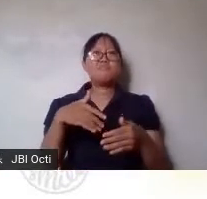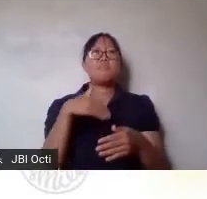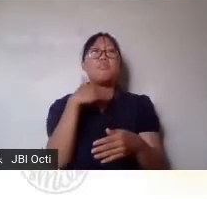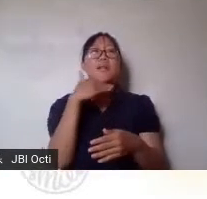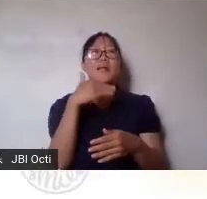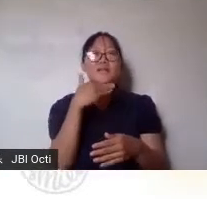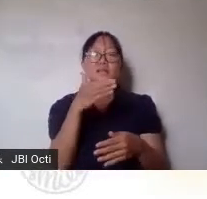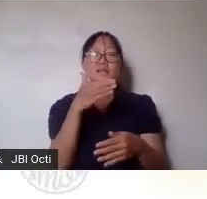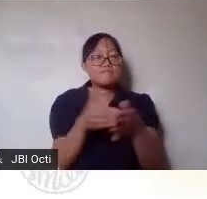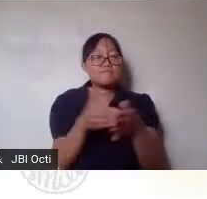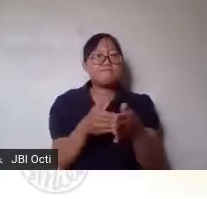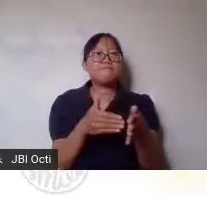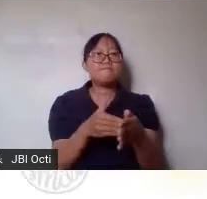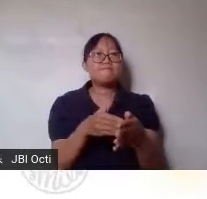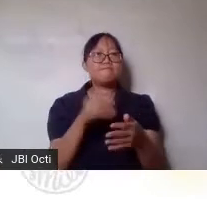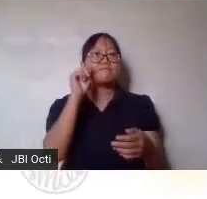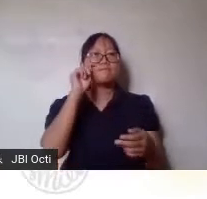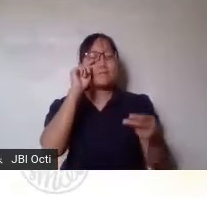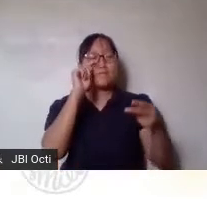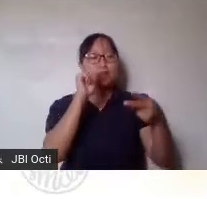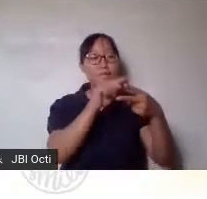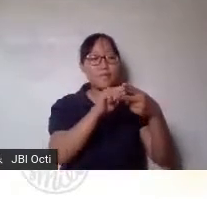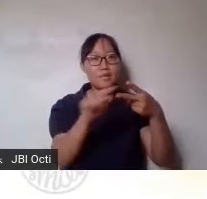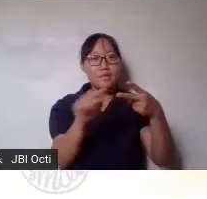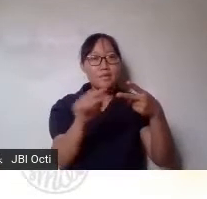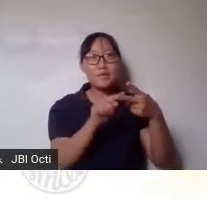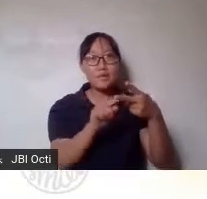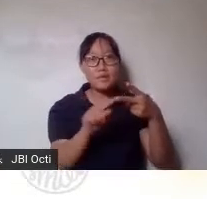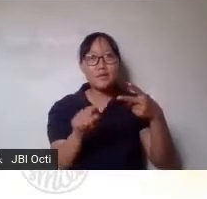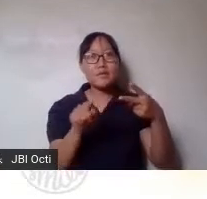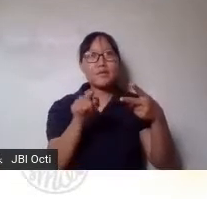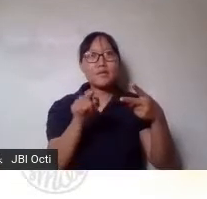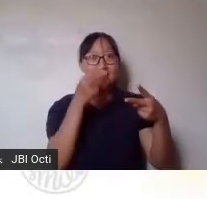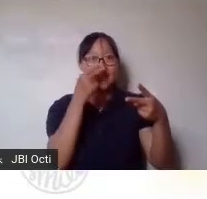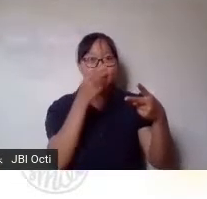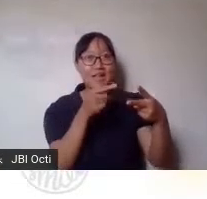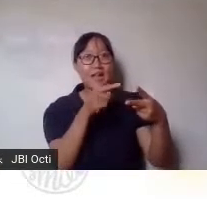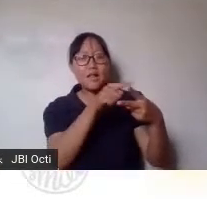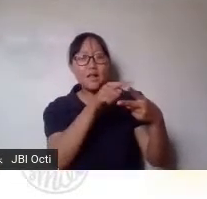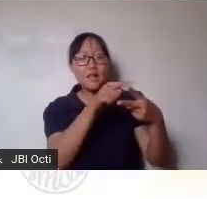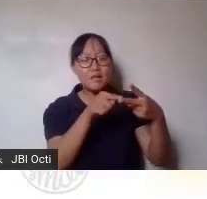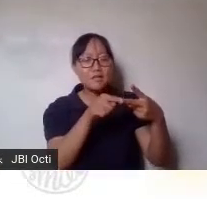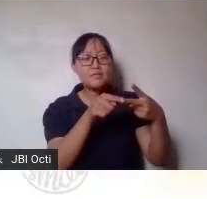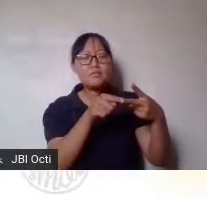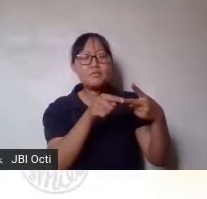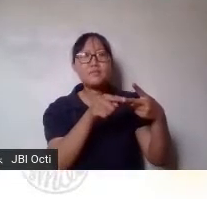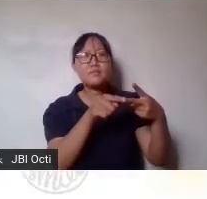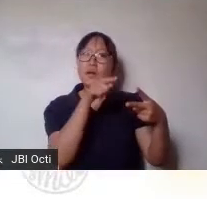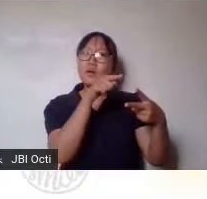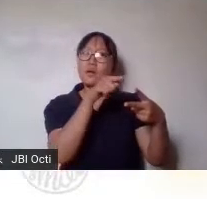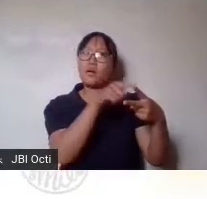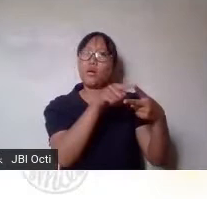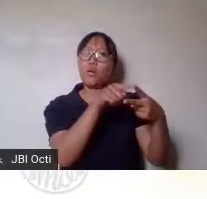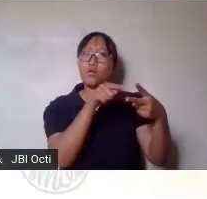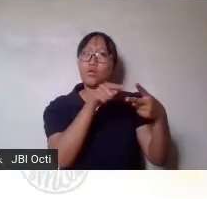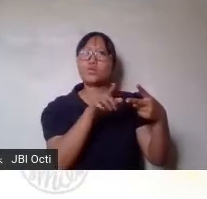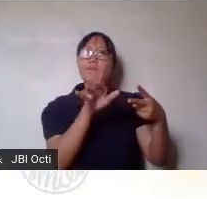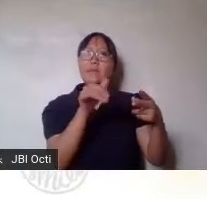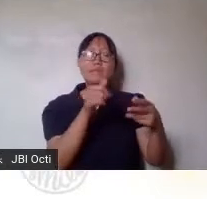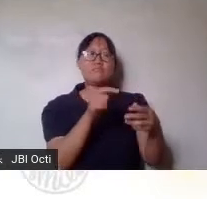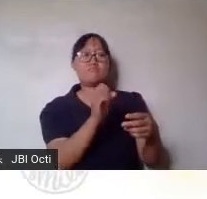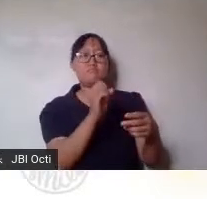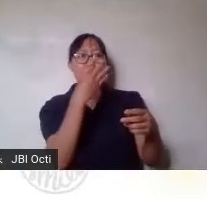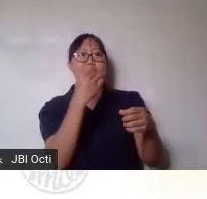yang ada, sebagian dari gejala-gejala ini adalah sebetulnya gejala-gejala yang nanti kalau kita